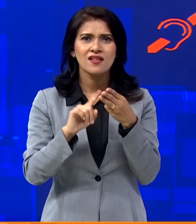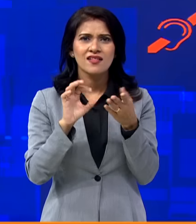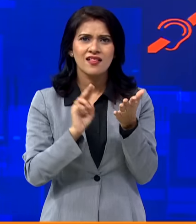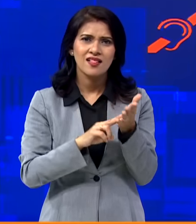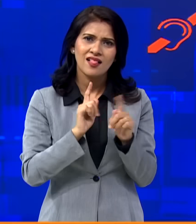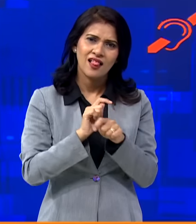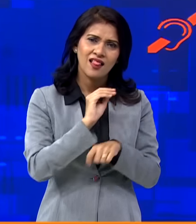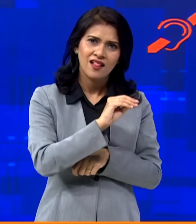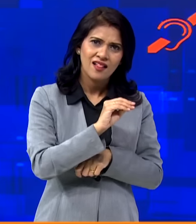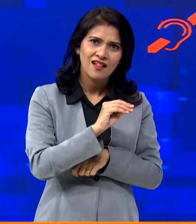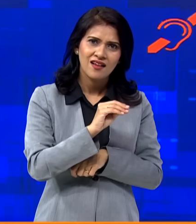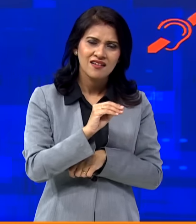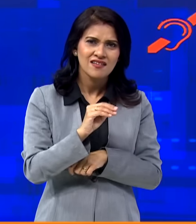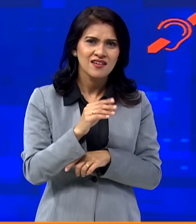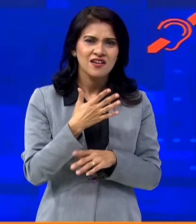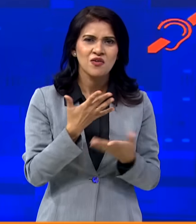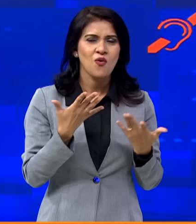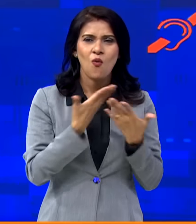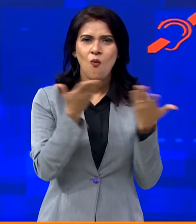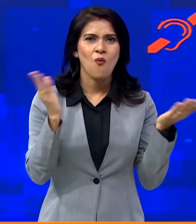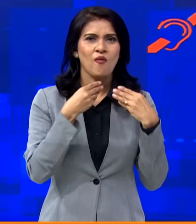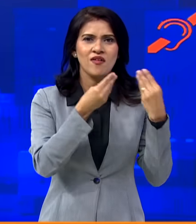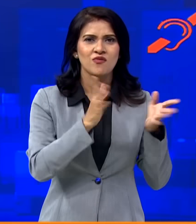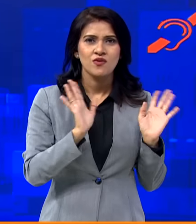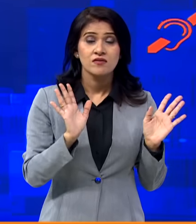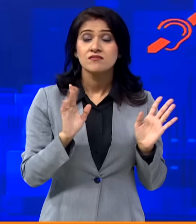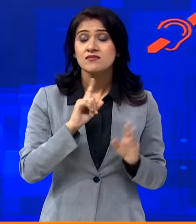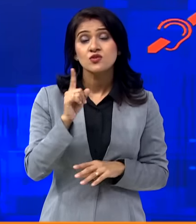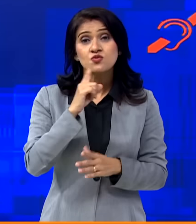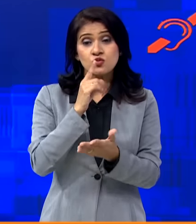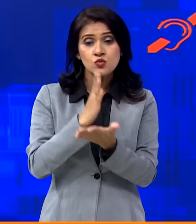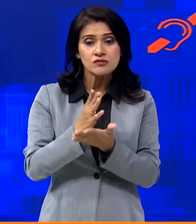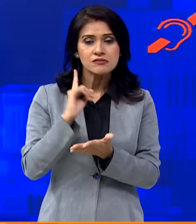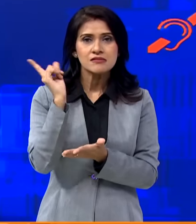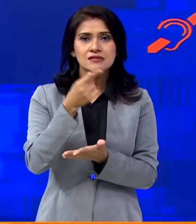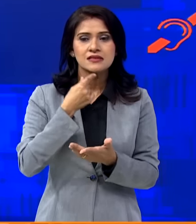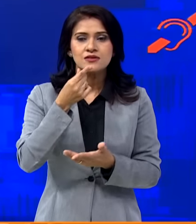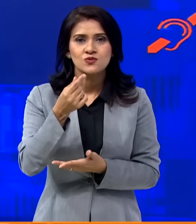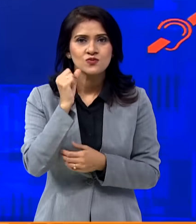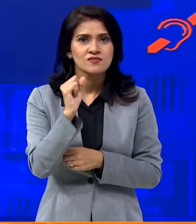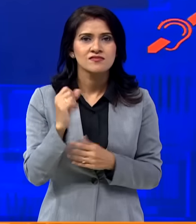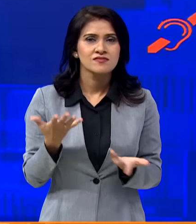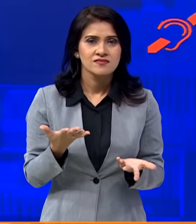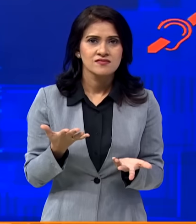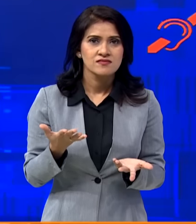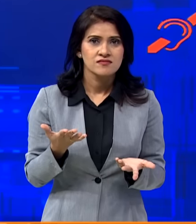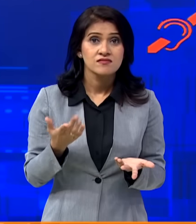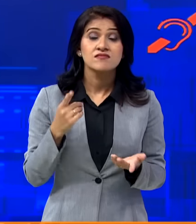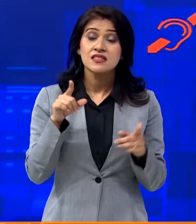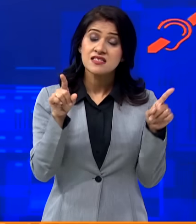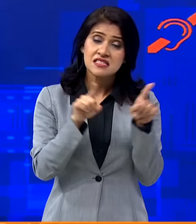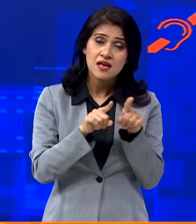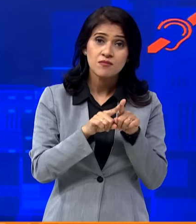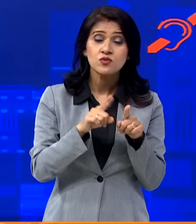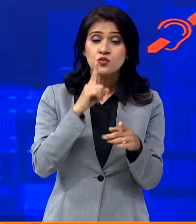होता है लेकिन जितना सच को सच कहना मुश्किल है उतना ही मुश्किल सच को सुनना